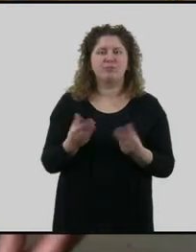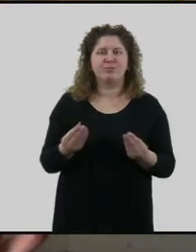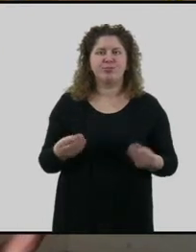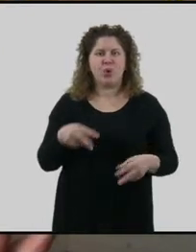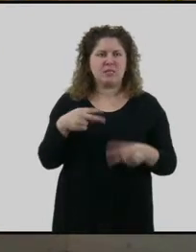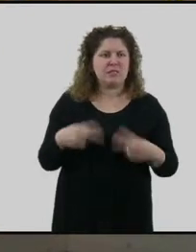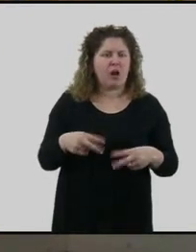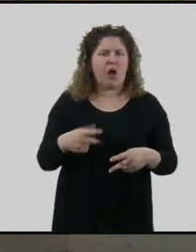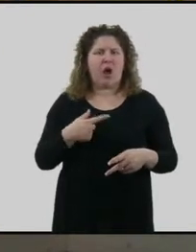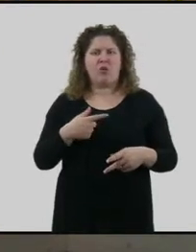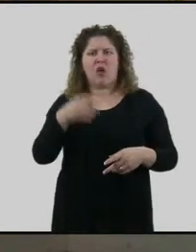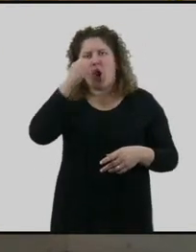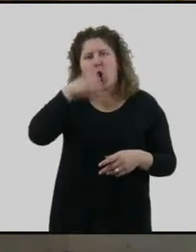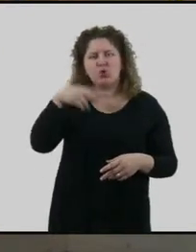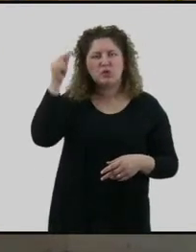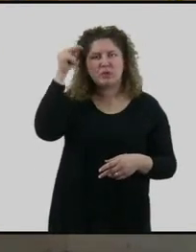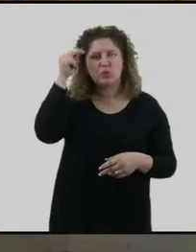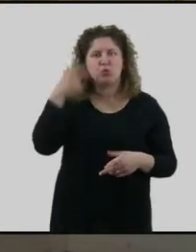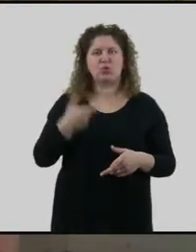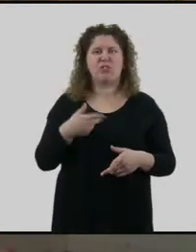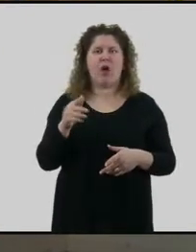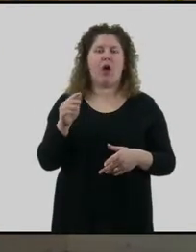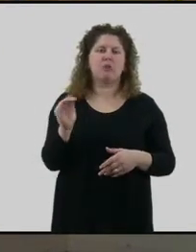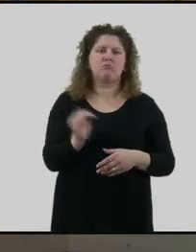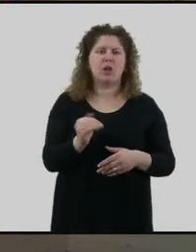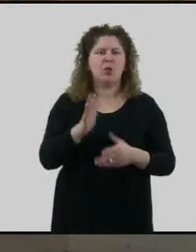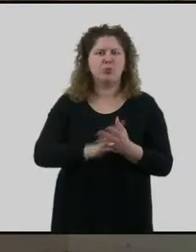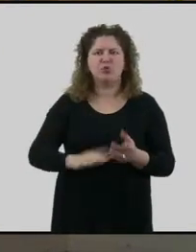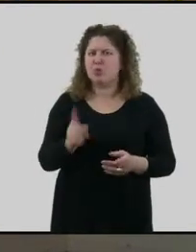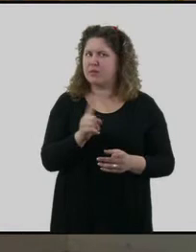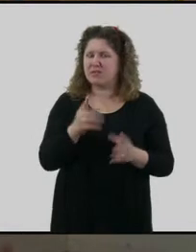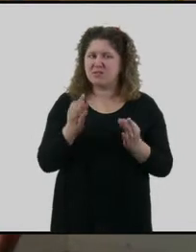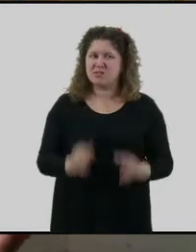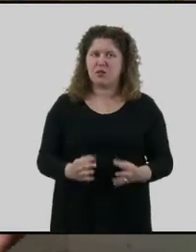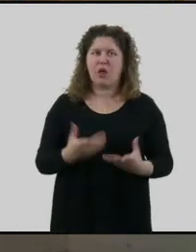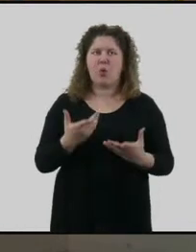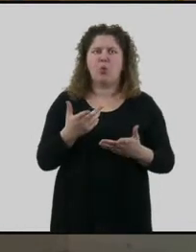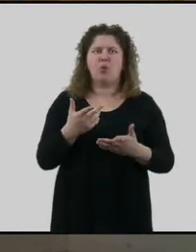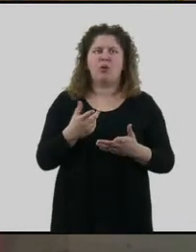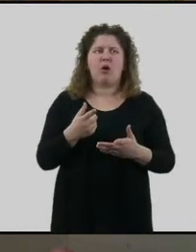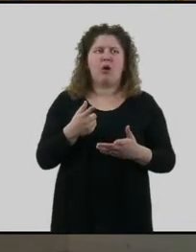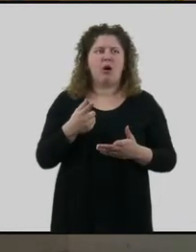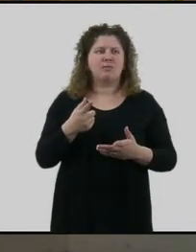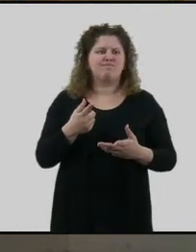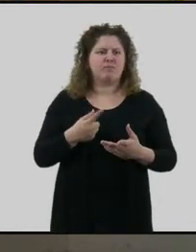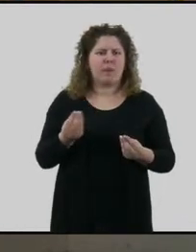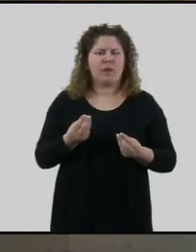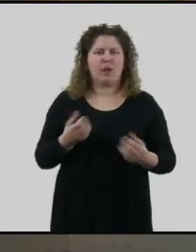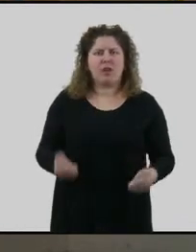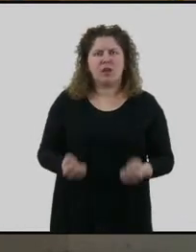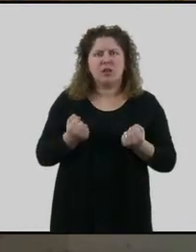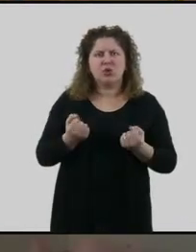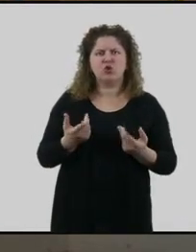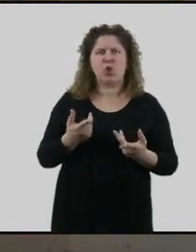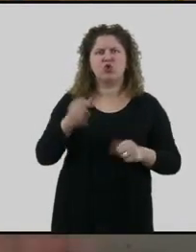Puno različitih proživljenih loših iskustava. I dijete u početku je nesigurno i manifestira neke teškoće